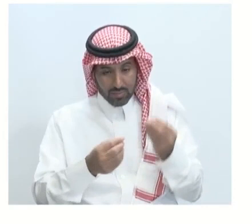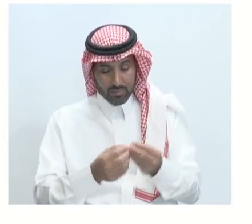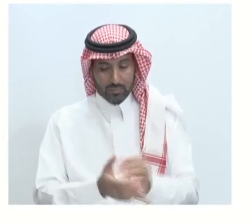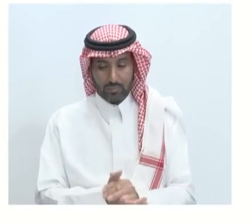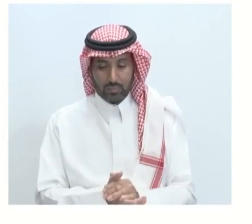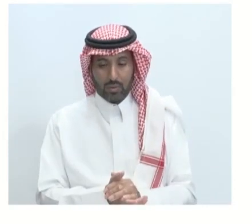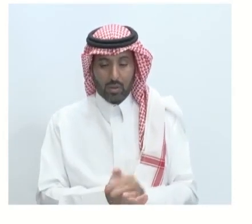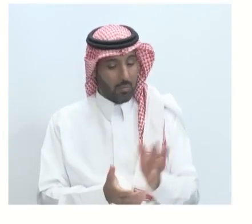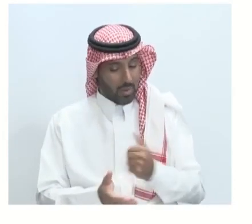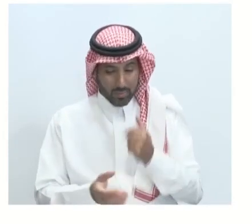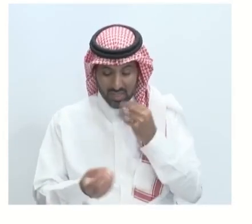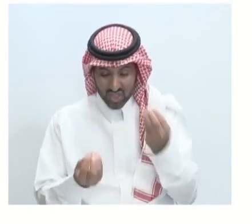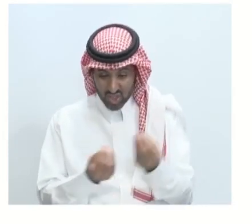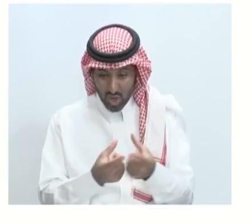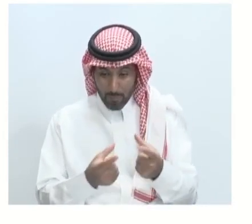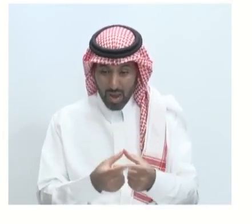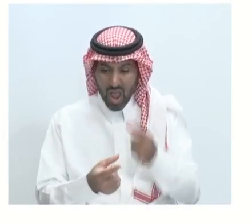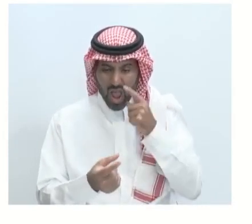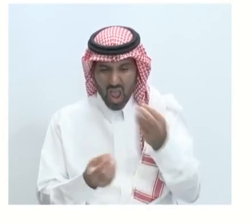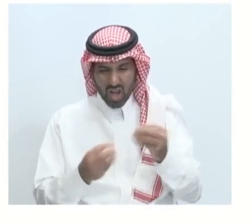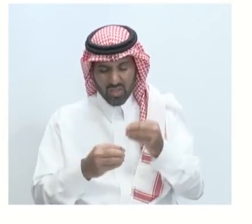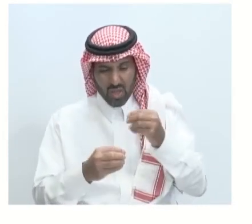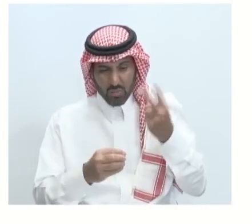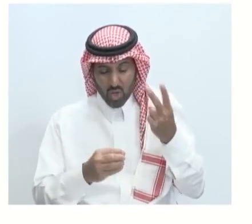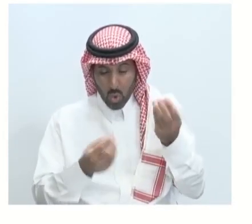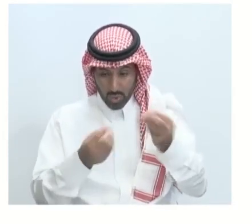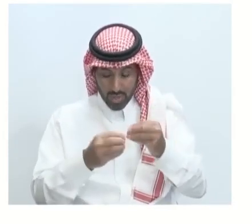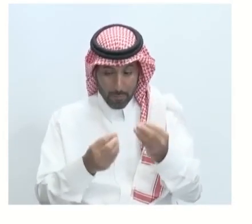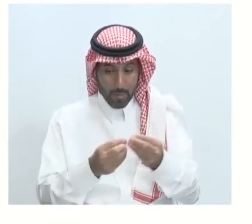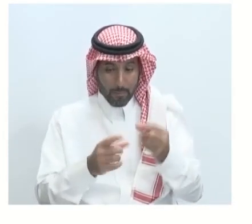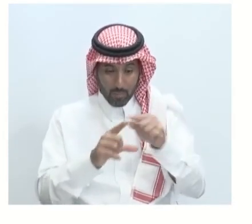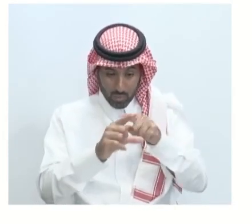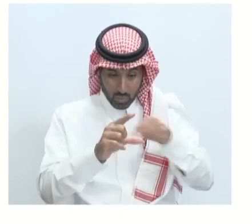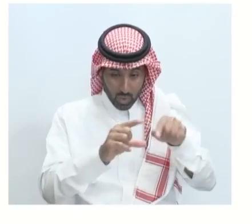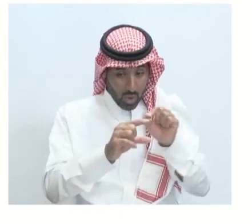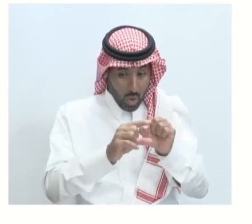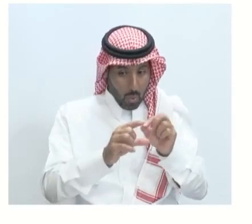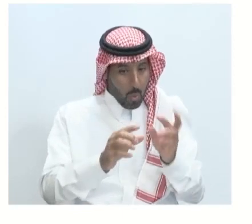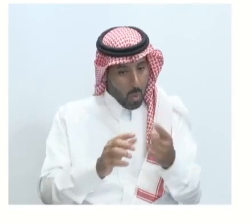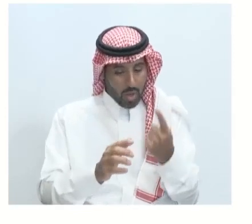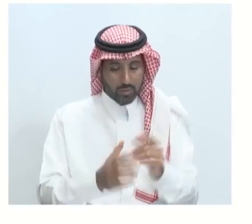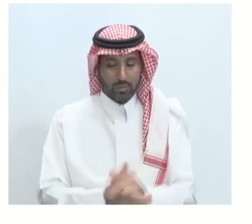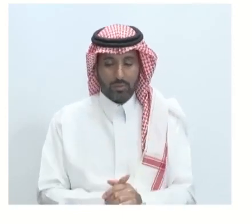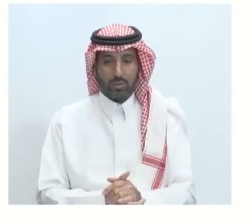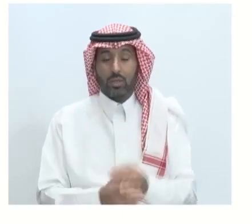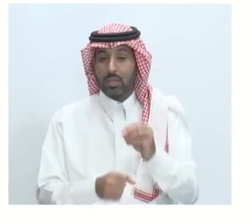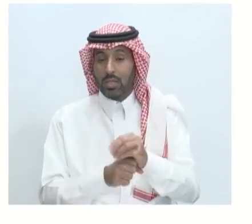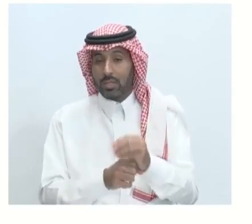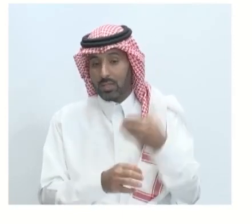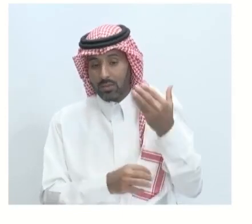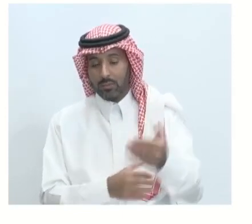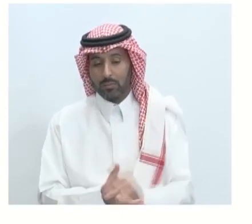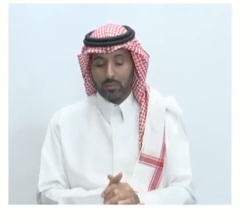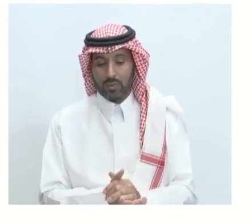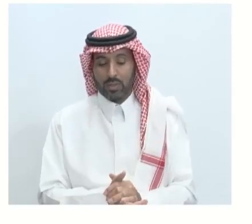في بؤره واحده بعد ذلك ذكرنا في درسنا السابق او تعرفنا في درسنا السابق